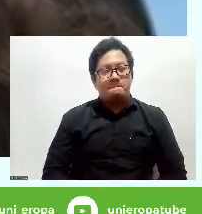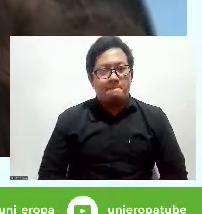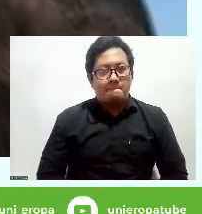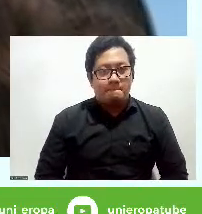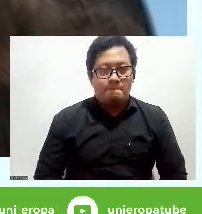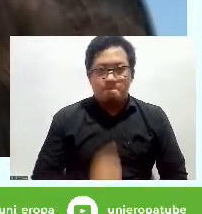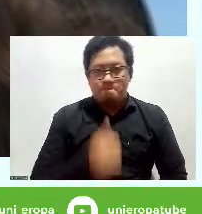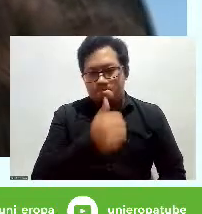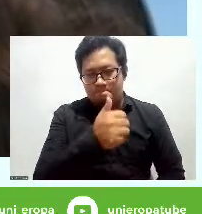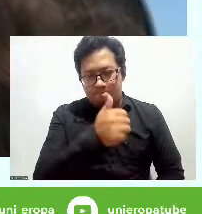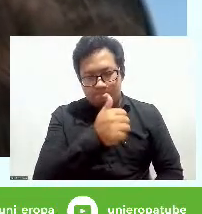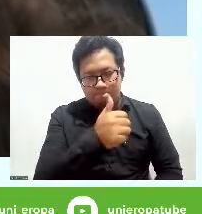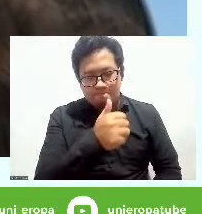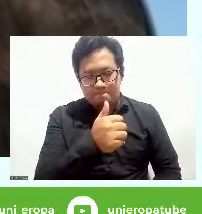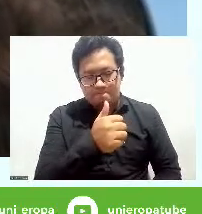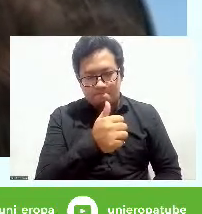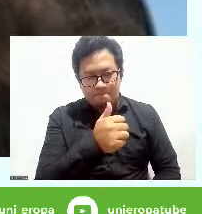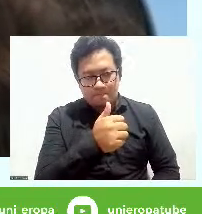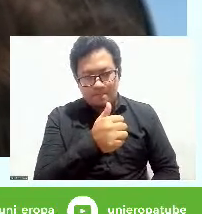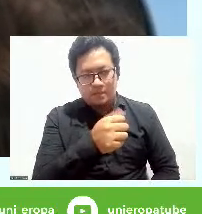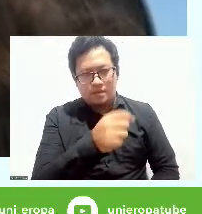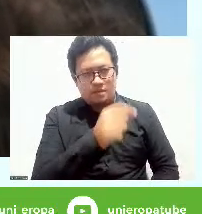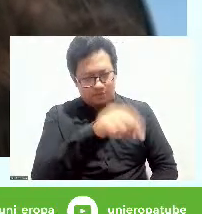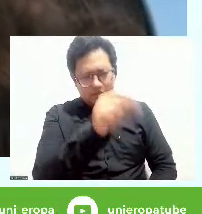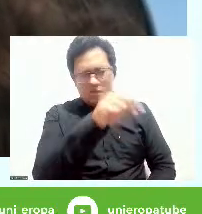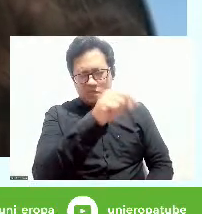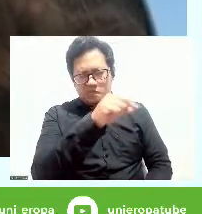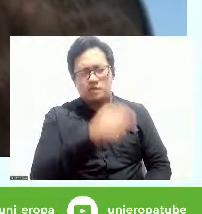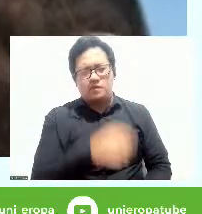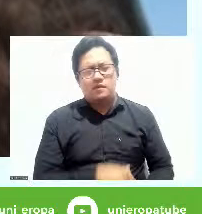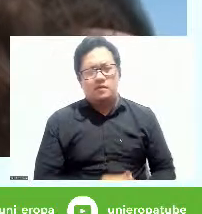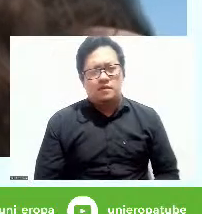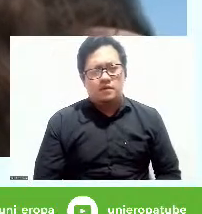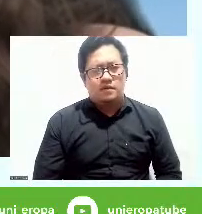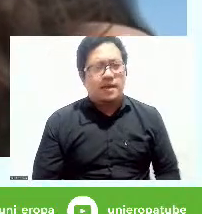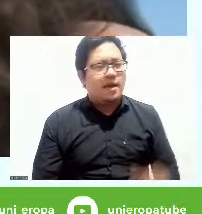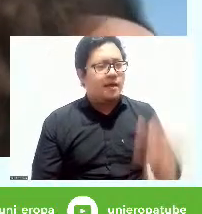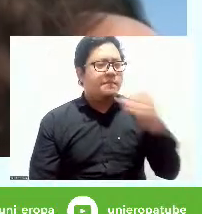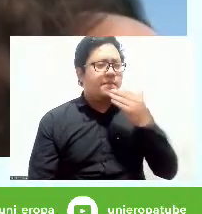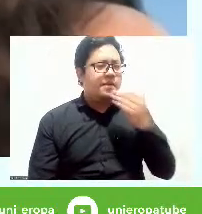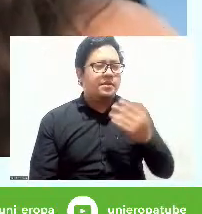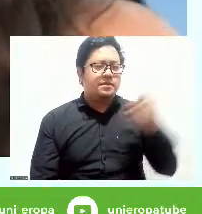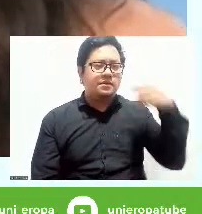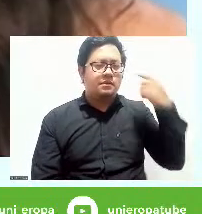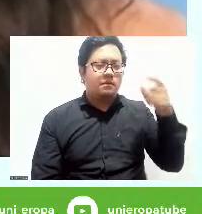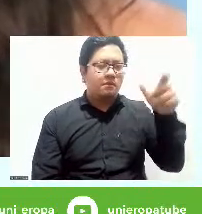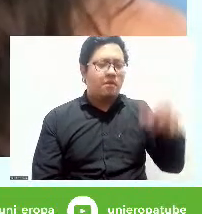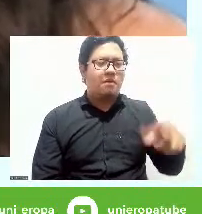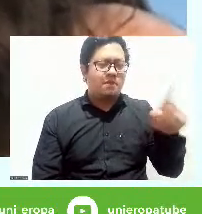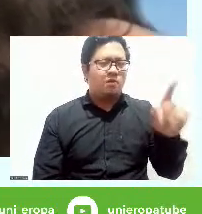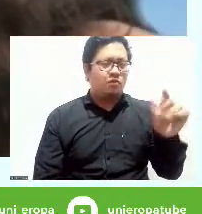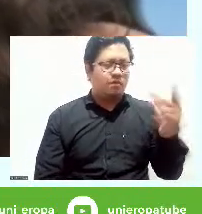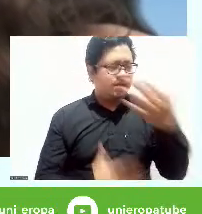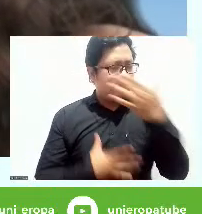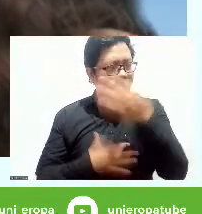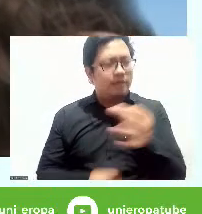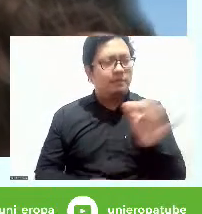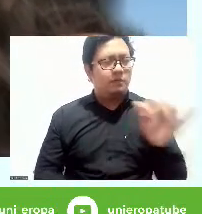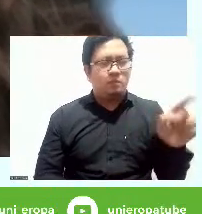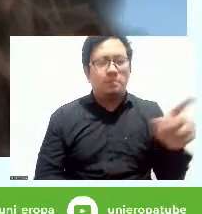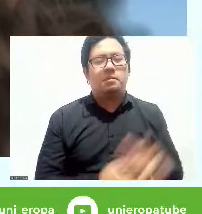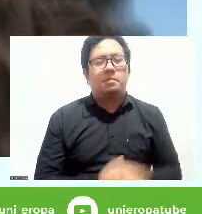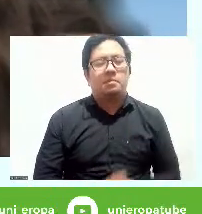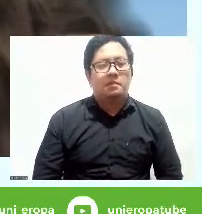Nadine pria Jadi yang tadi poin4d pasti kalau kita lebih impact full orang lebih tertarik kan untuk menyimaknya hitam kita bener tinggal